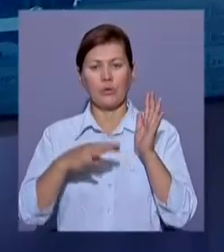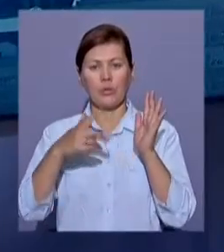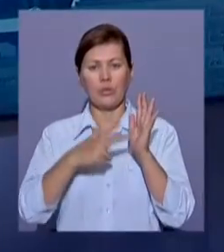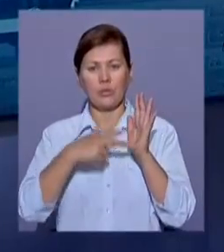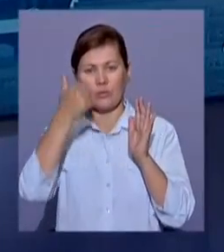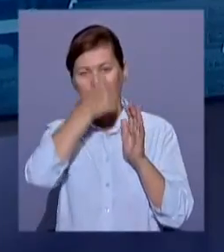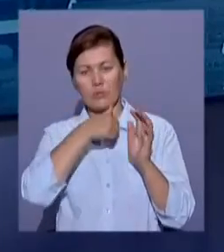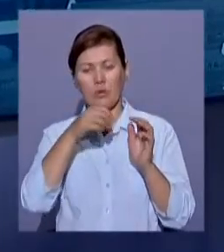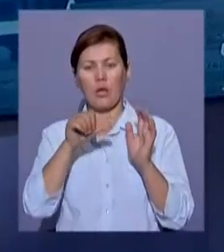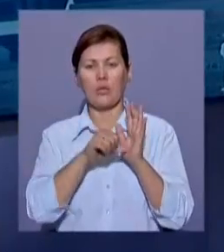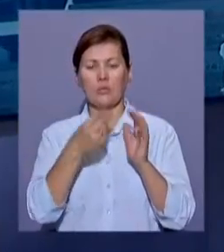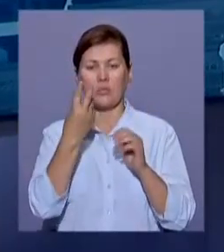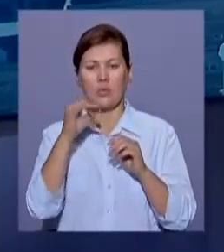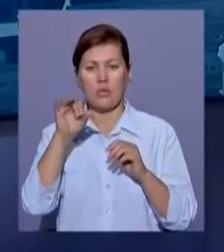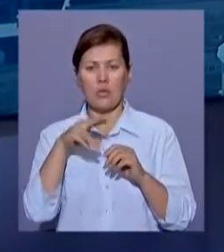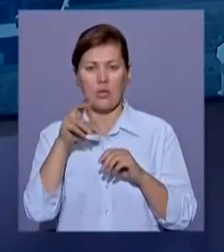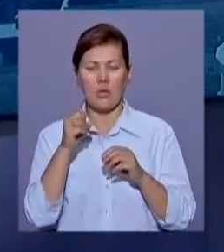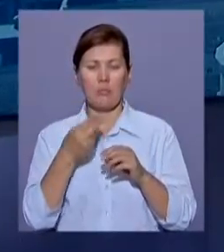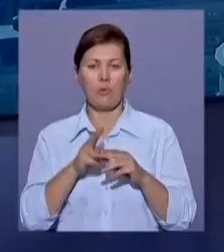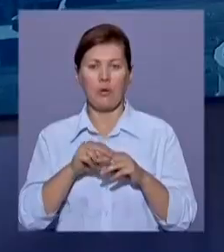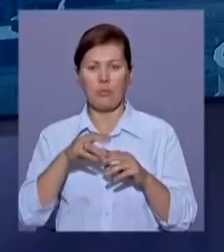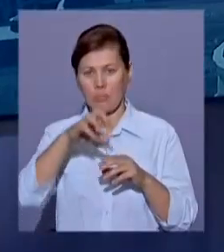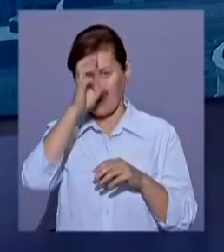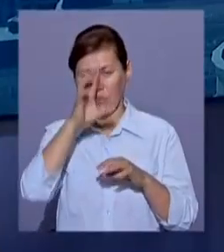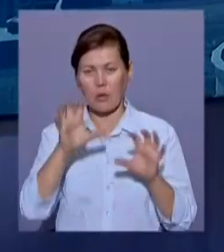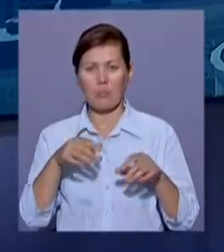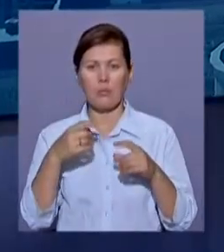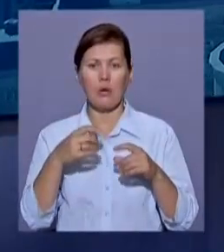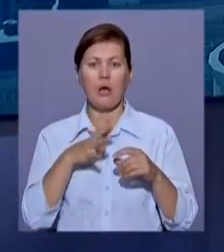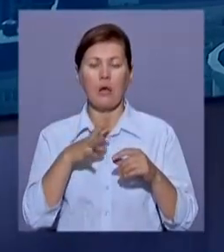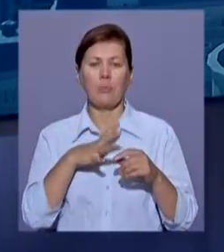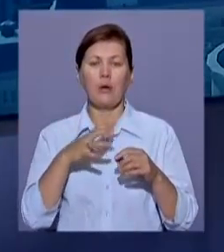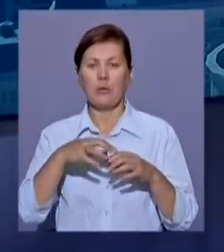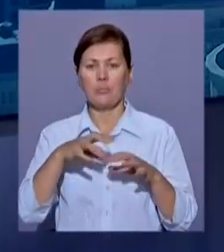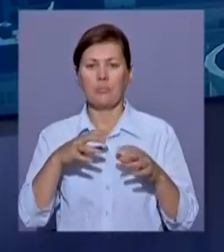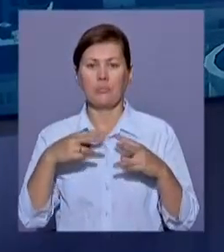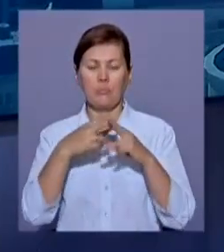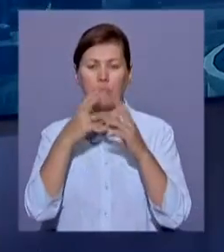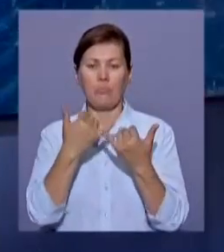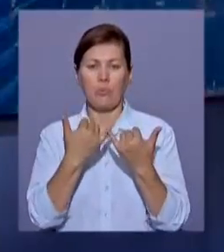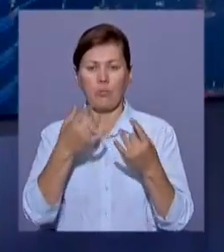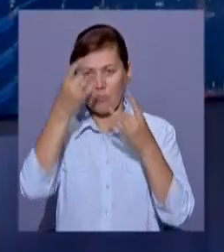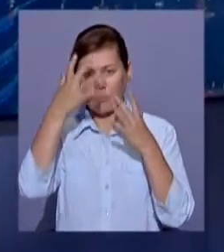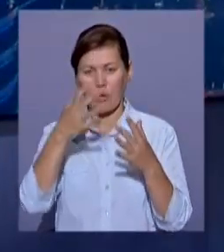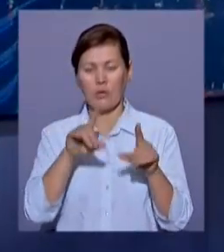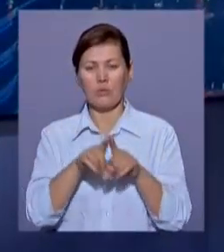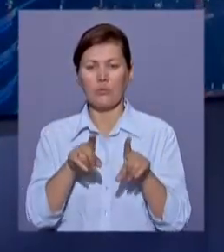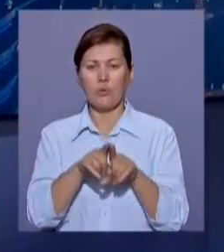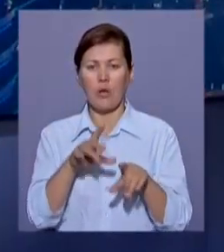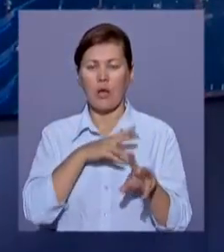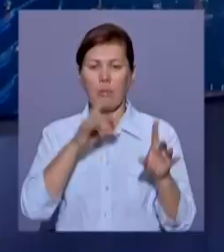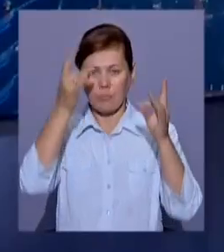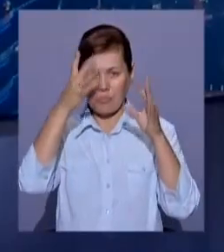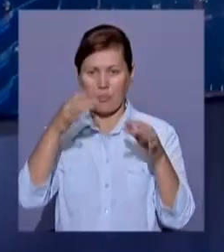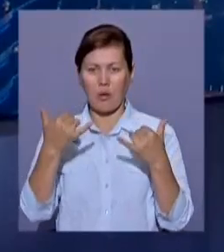1998 жылдың 6 шелдесінде елбасы жарлығымен басқала мәртебесін алған Елорда бүгін мерей тойын ауқымды түрде атап